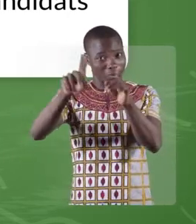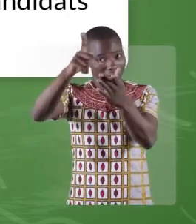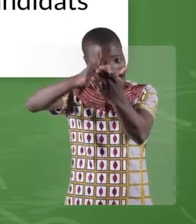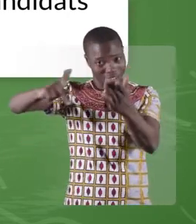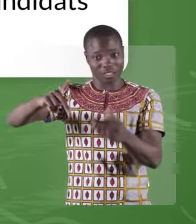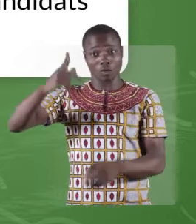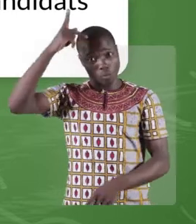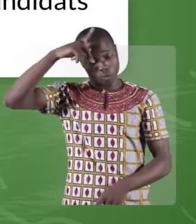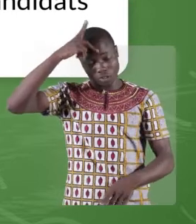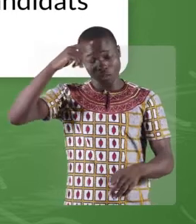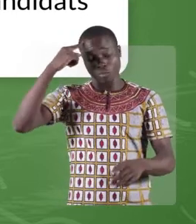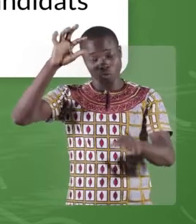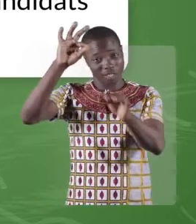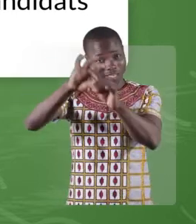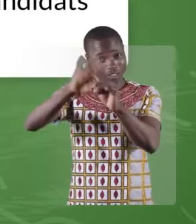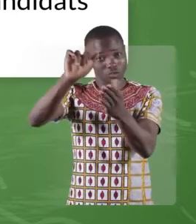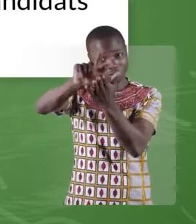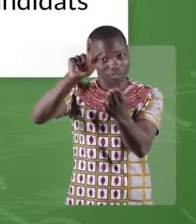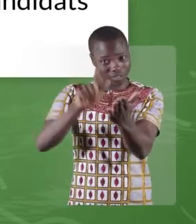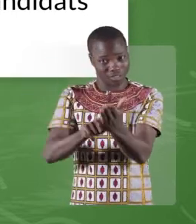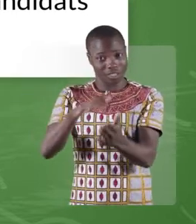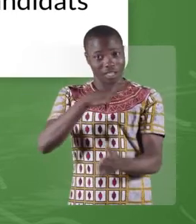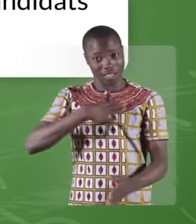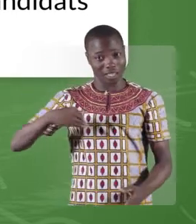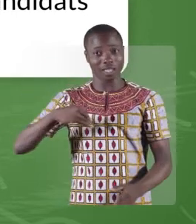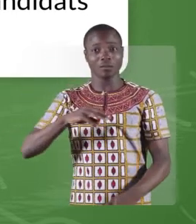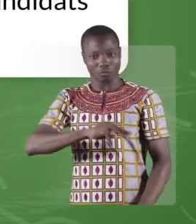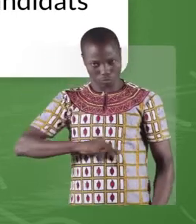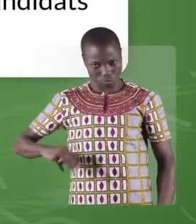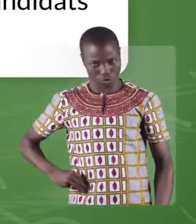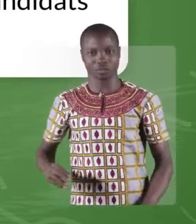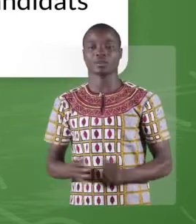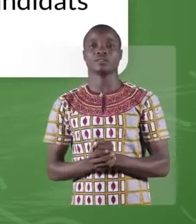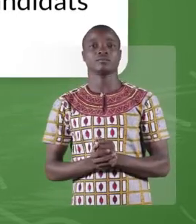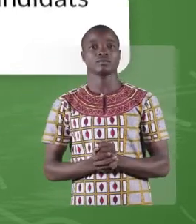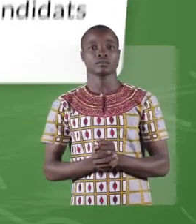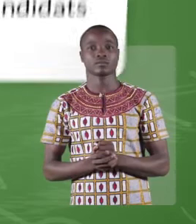pour les élections législatives et municipales.